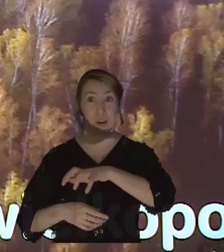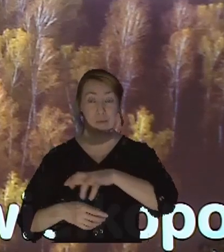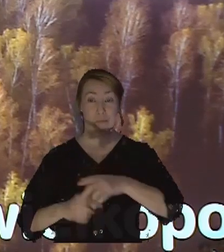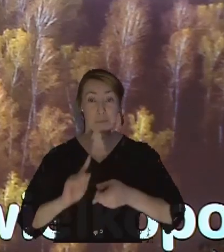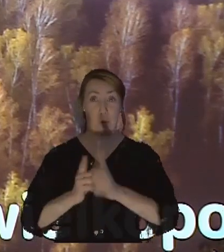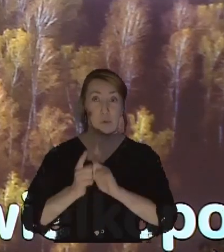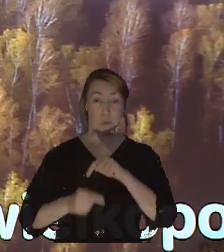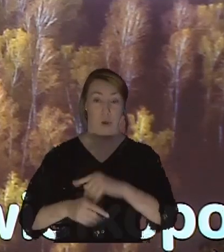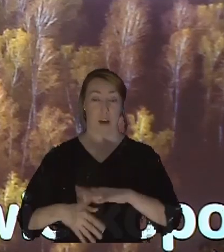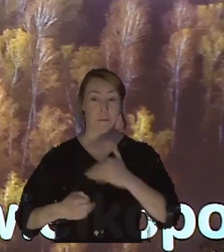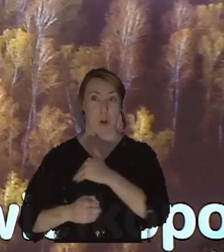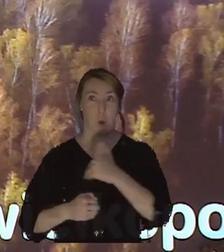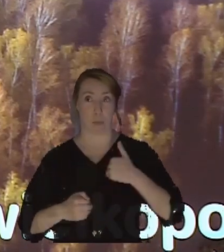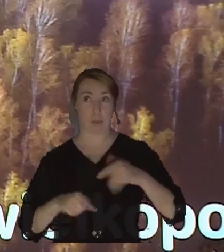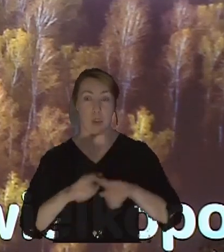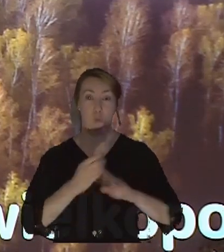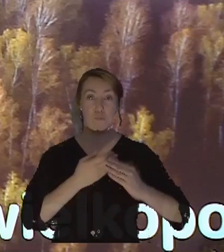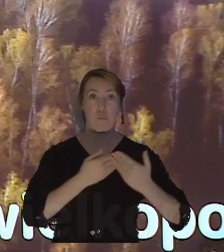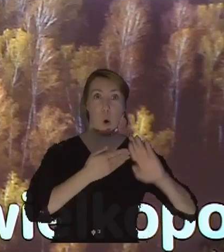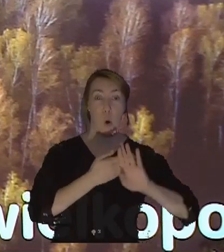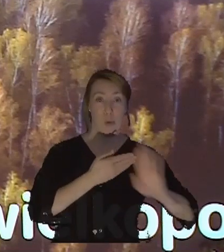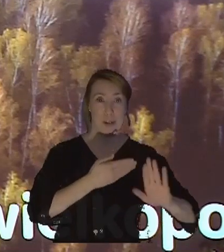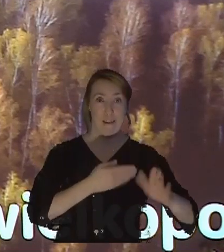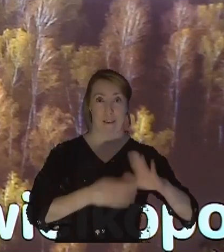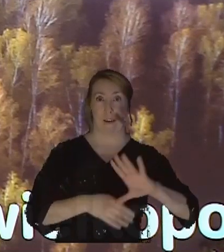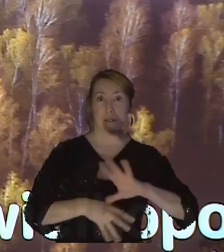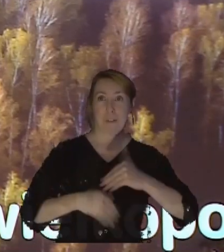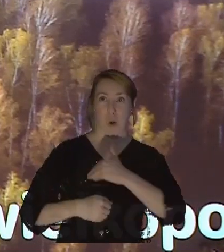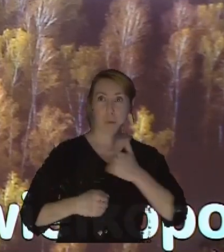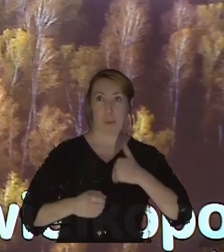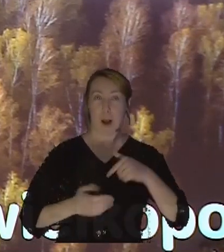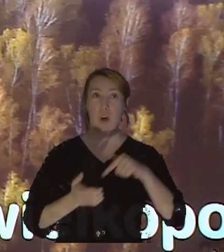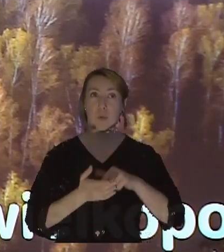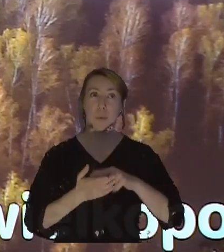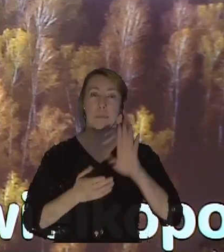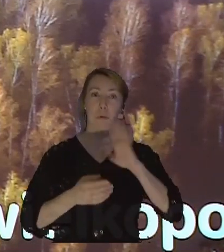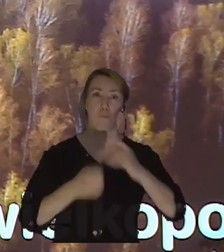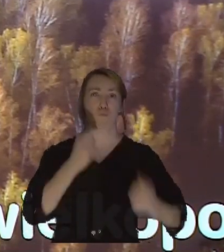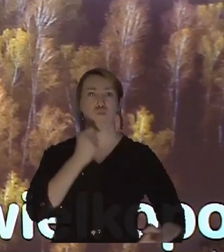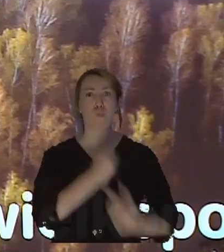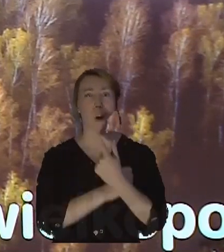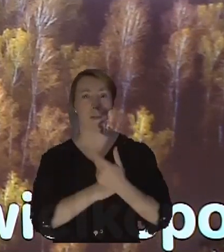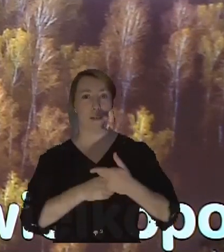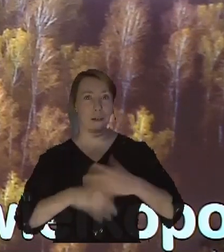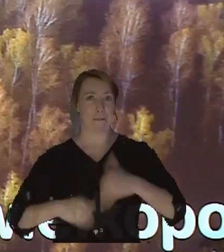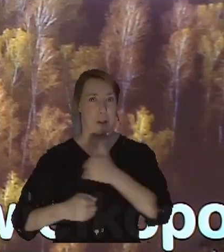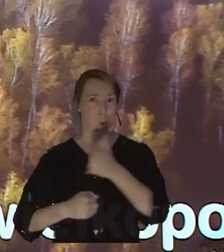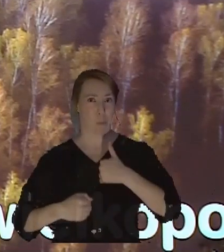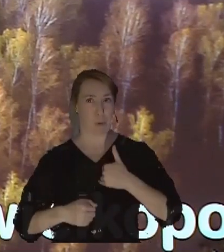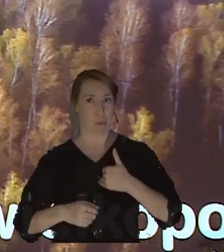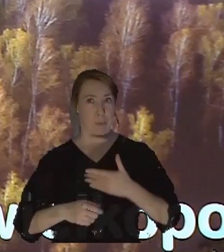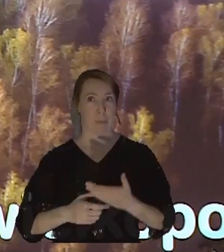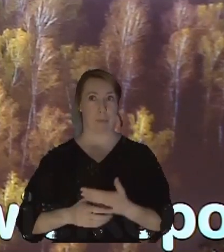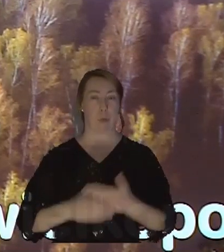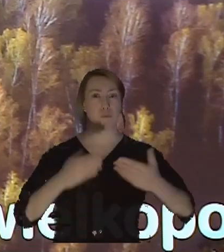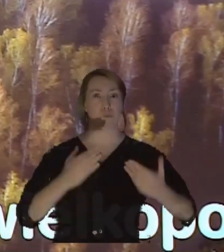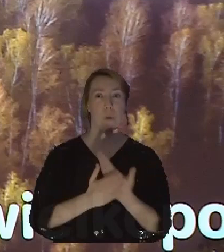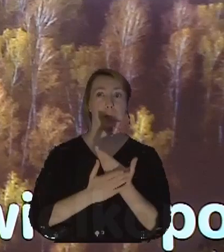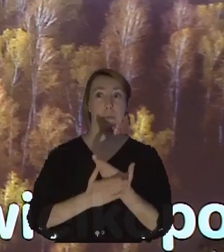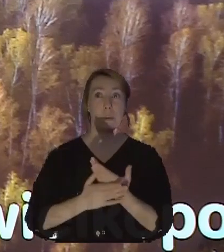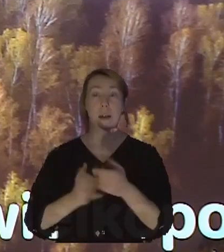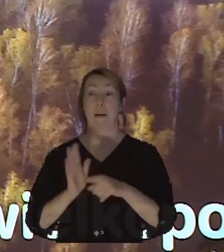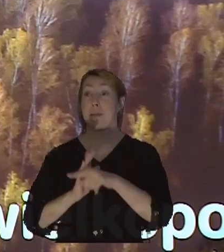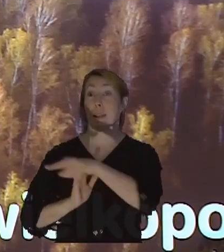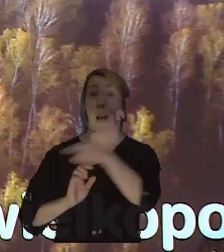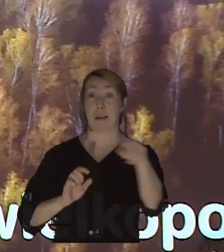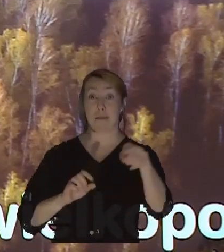i z Wielkopolski, i spoza Wielkopolski, a te pytania będą o olśnieniach turystycznych Wielkopolski. Dla teraz osób z